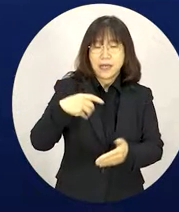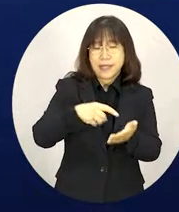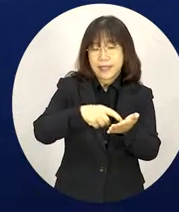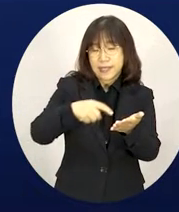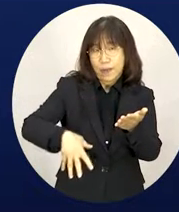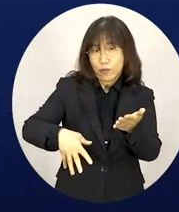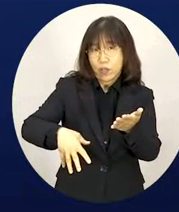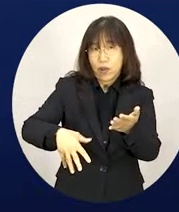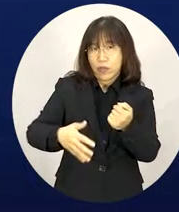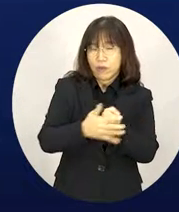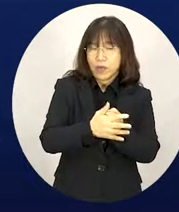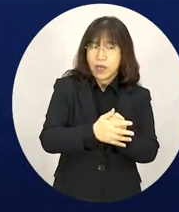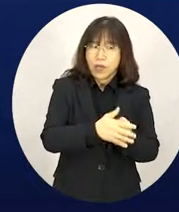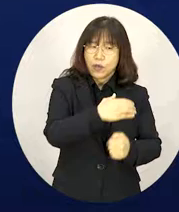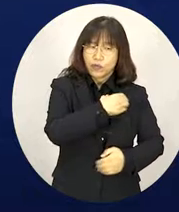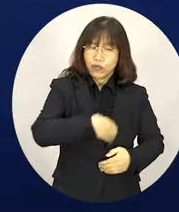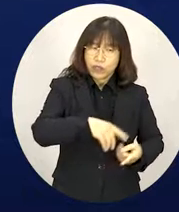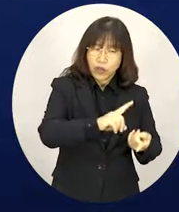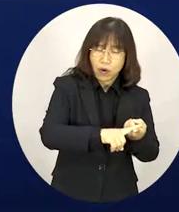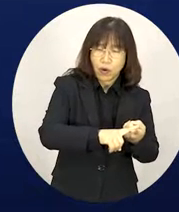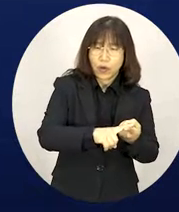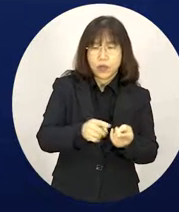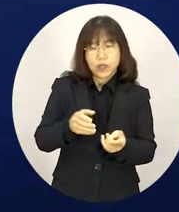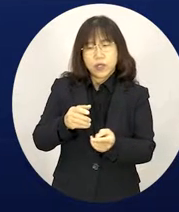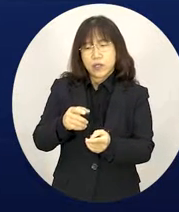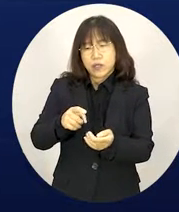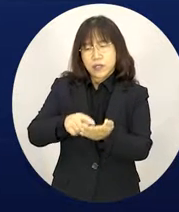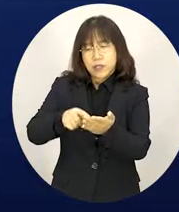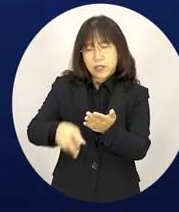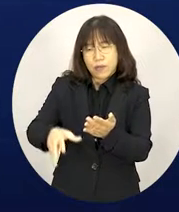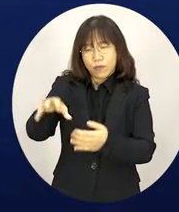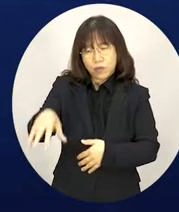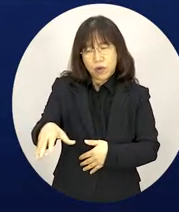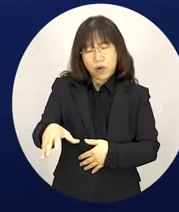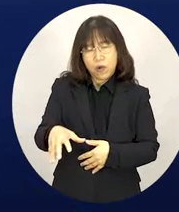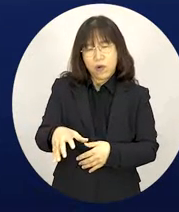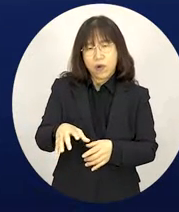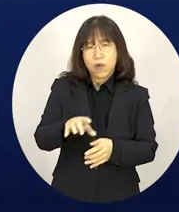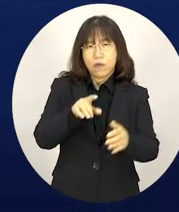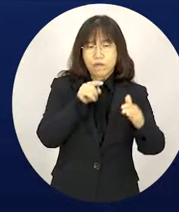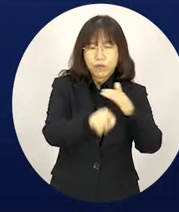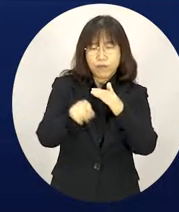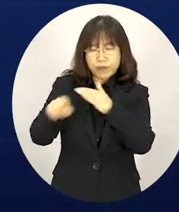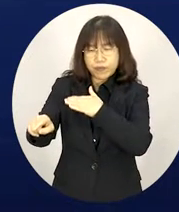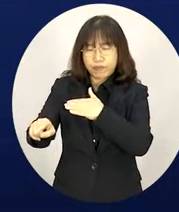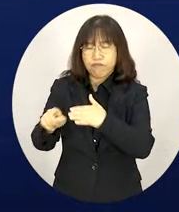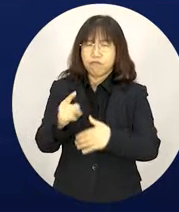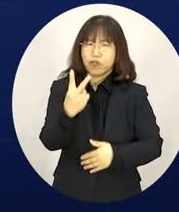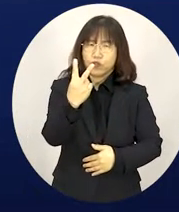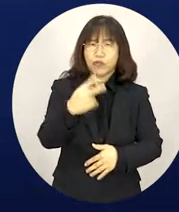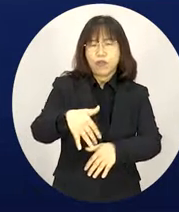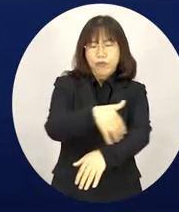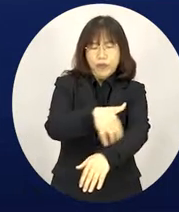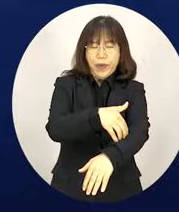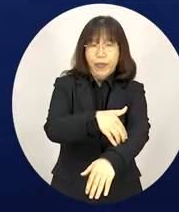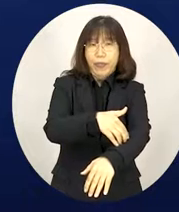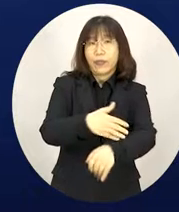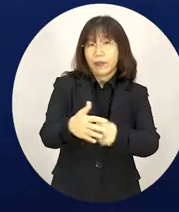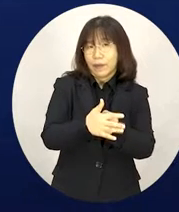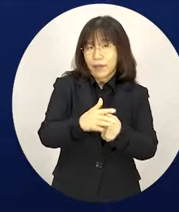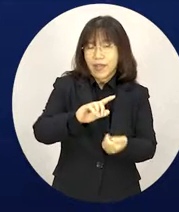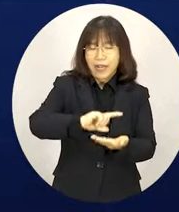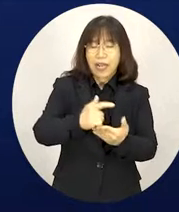보니 민원인들은 구청과 관할 세무서를 각각 찾아야 했는데요. 이런 불편함을 해소하기 위해